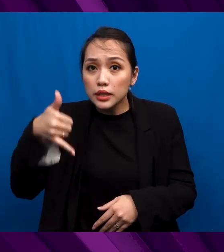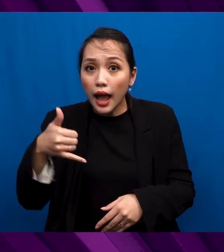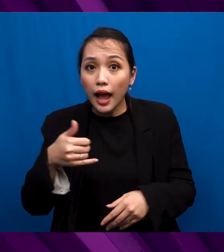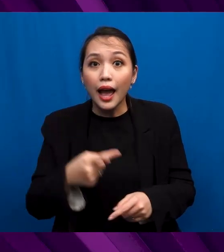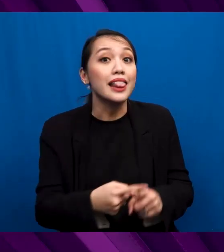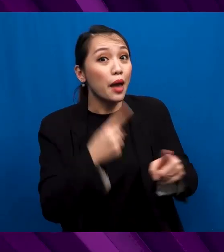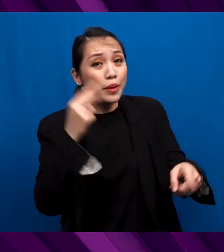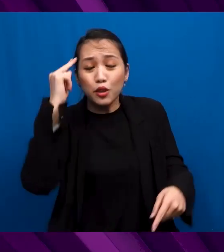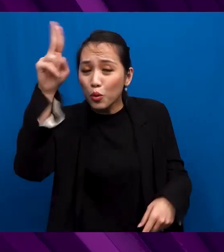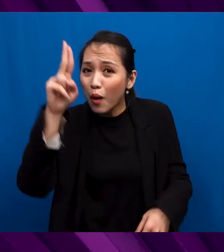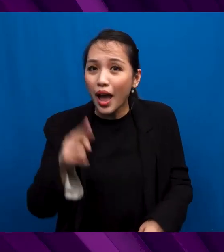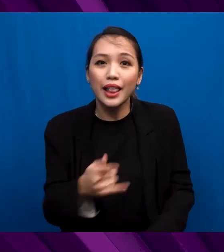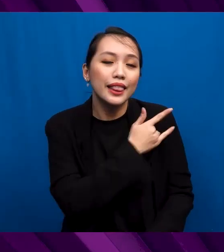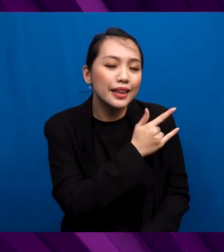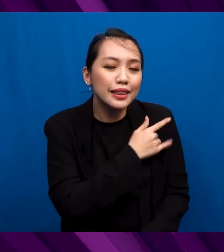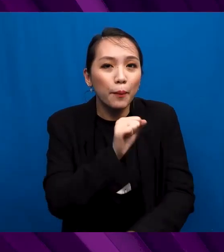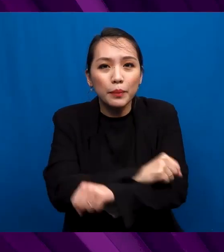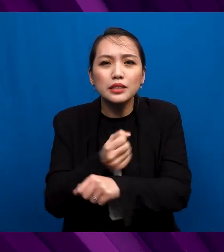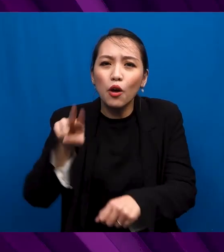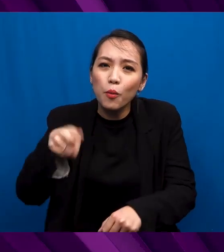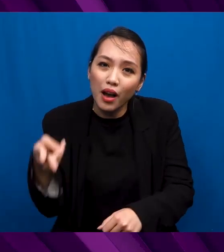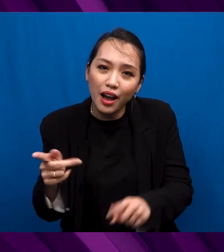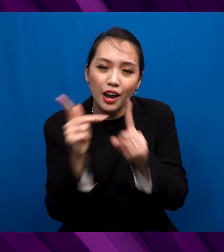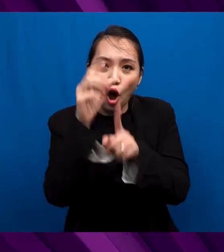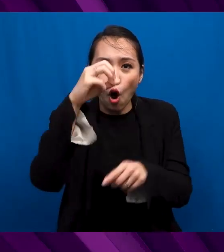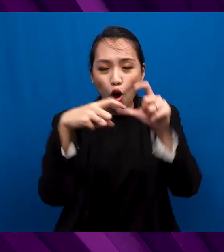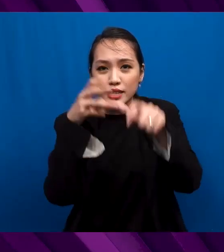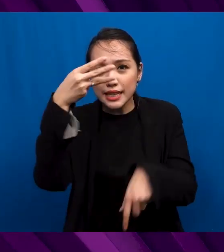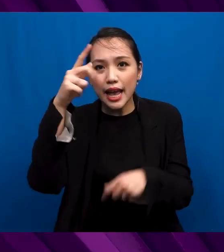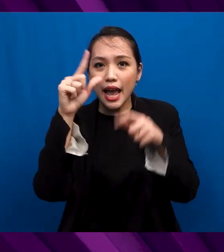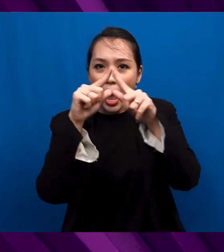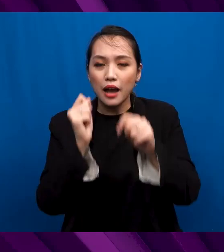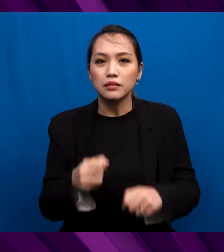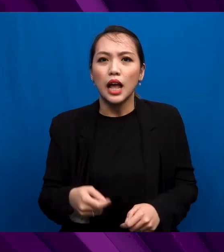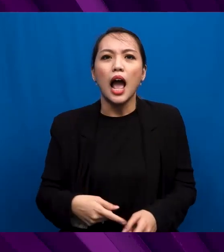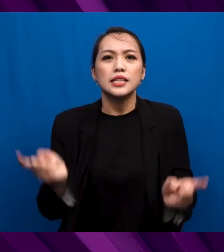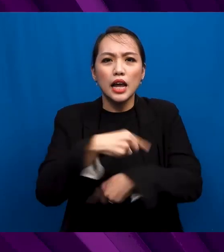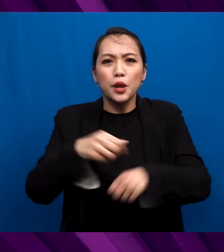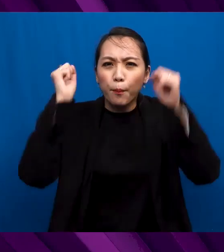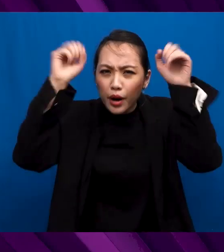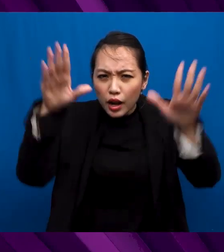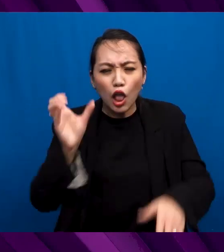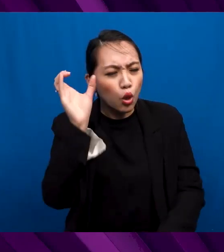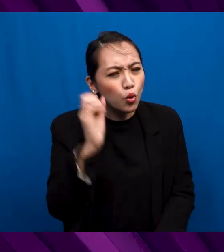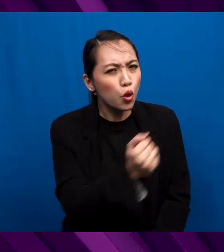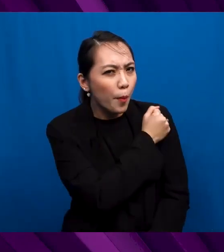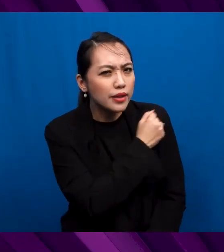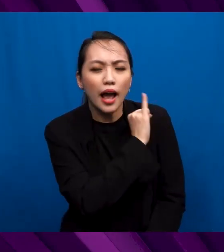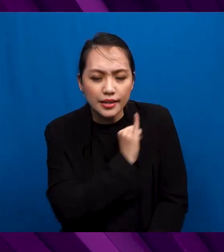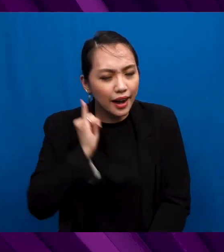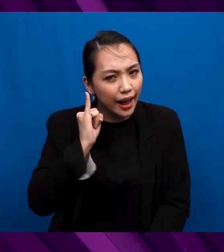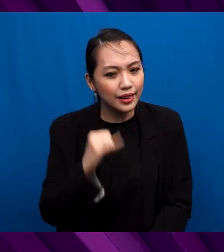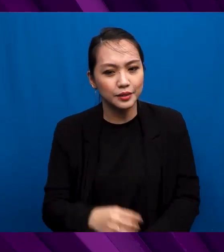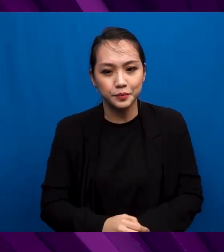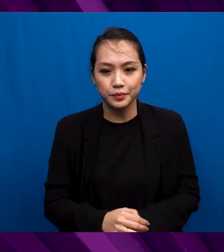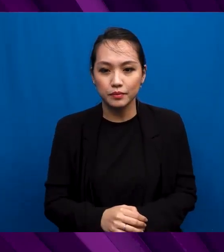menangis melihat kesetiaan Tuhan kepada umatnya. Ruben patut bangga ada Hosea dalam keturunannya. Ya, dari sini